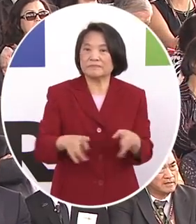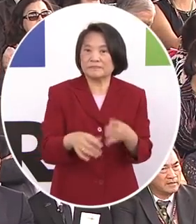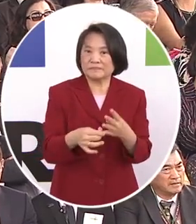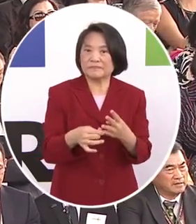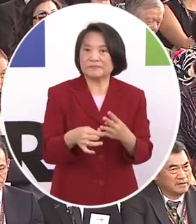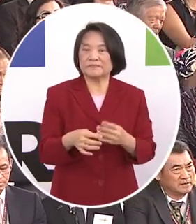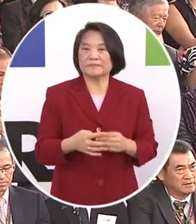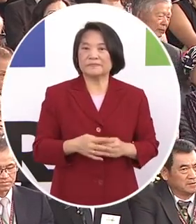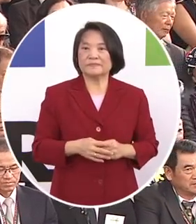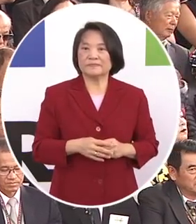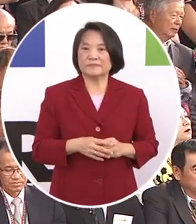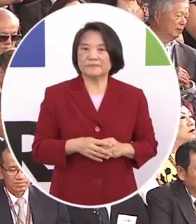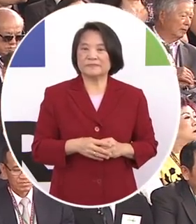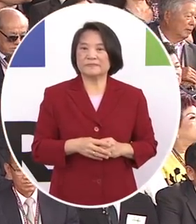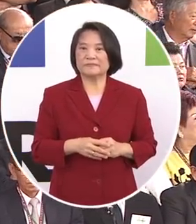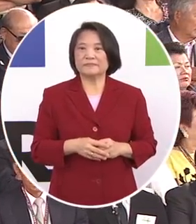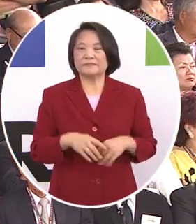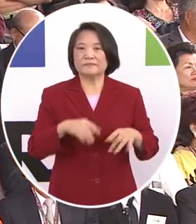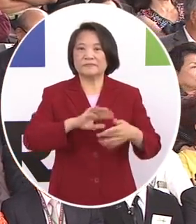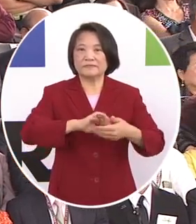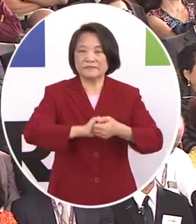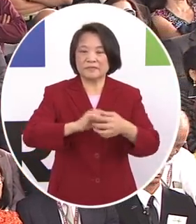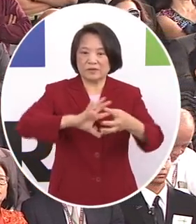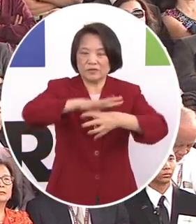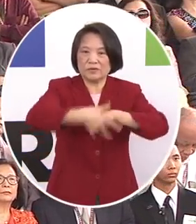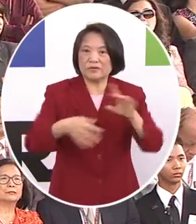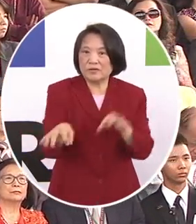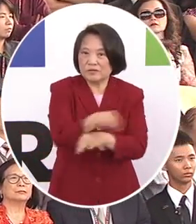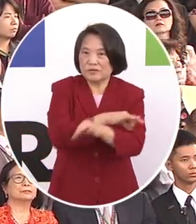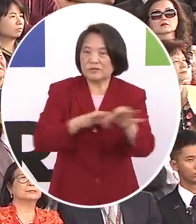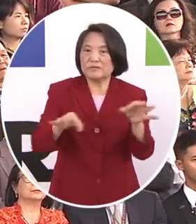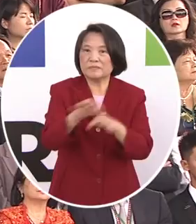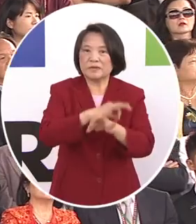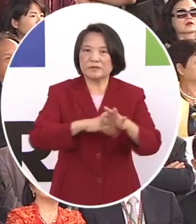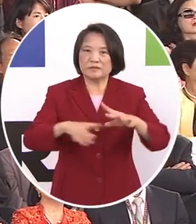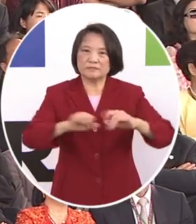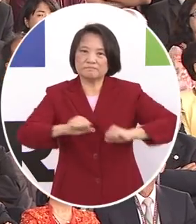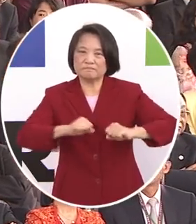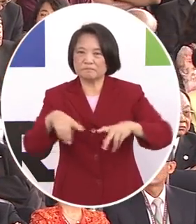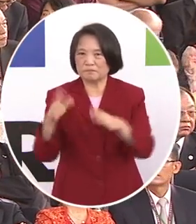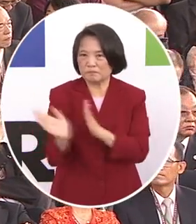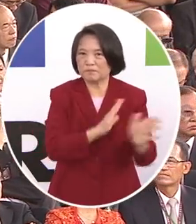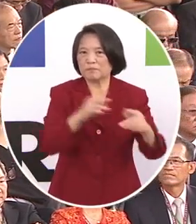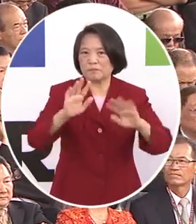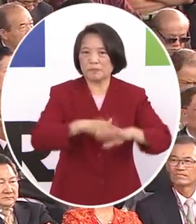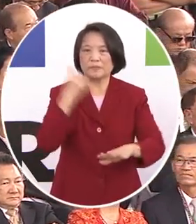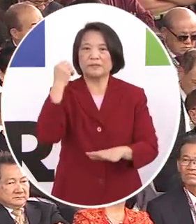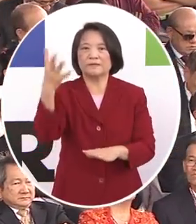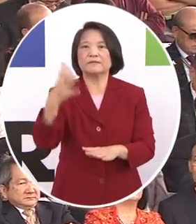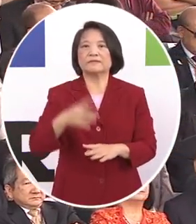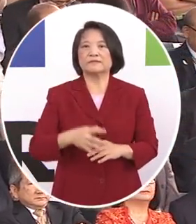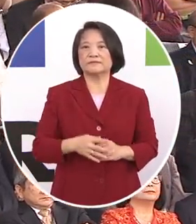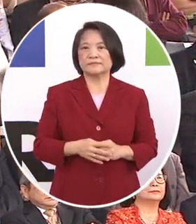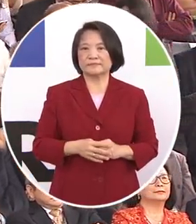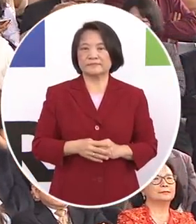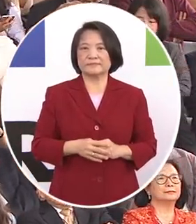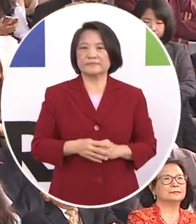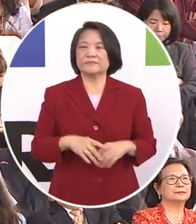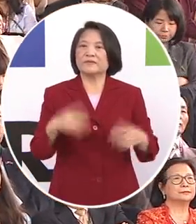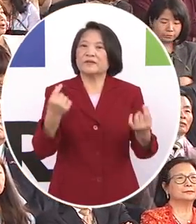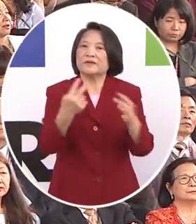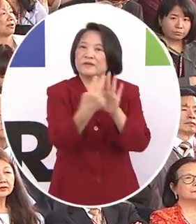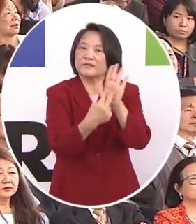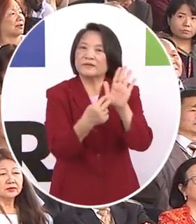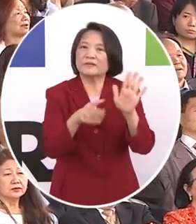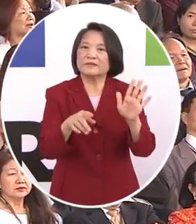向，就是全球经贸战略的重整以及全新布局。面对